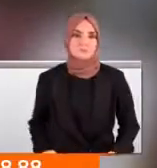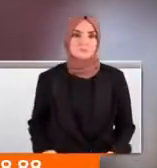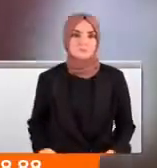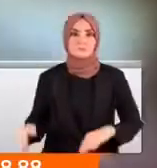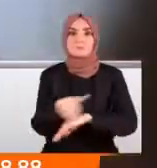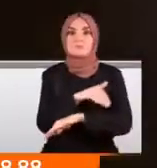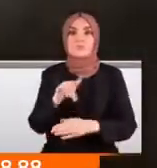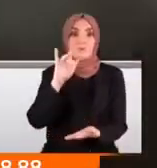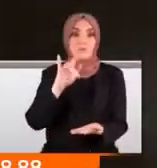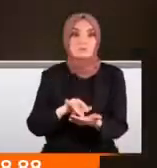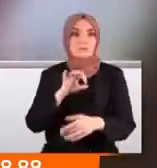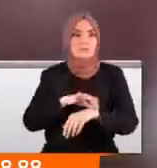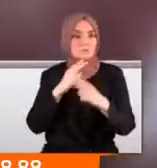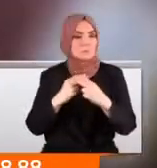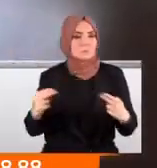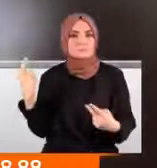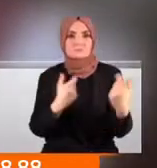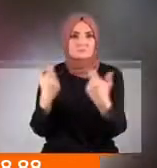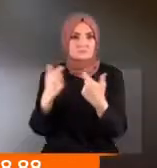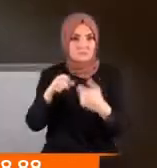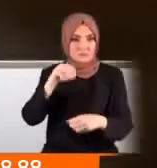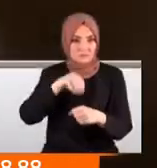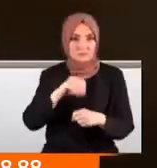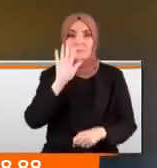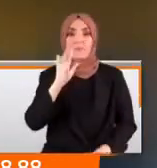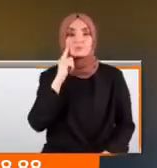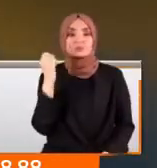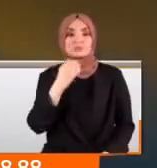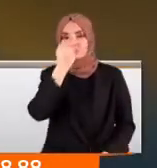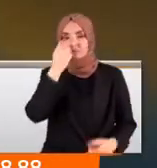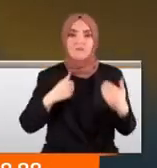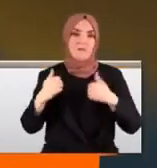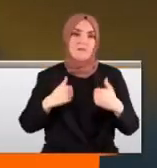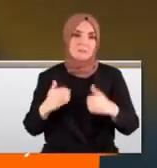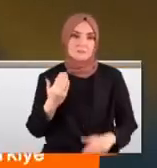Sokak ortasında dakikalarca süren o çatışmada 5 kişi yaralandı.